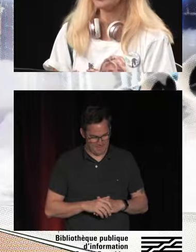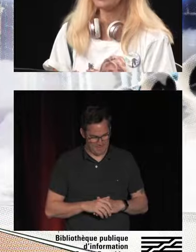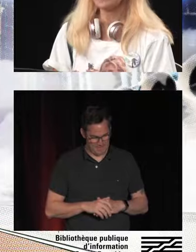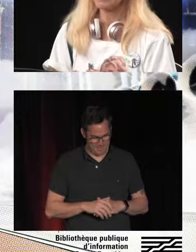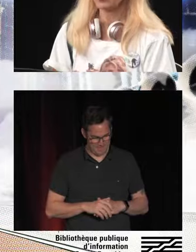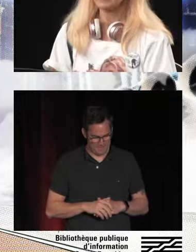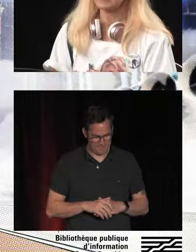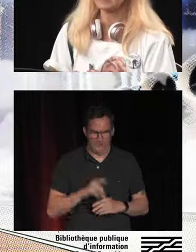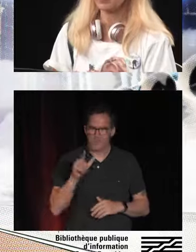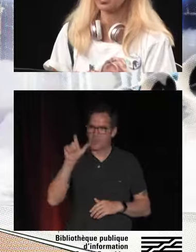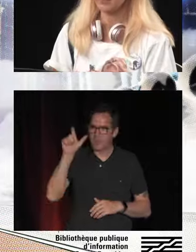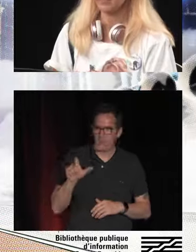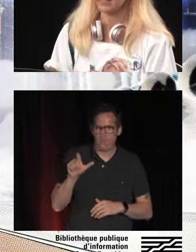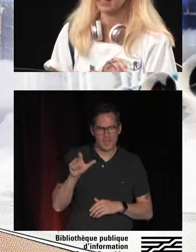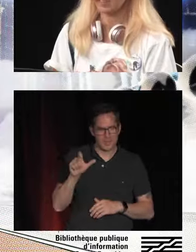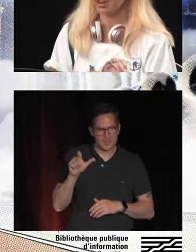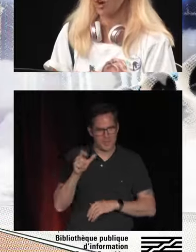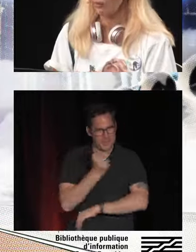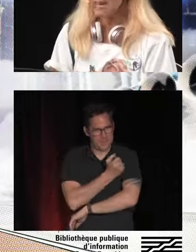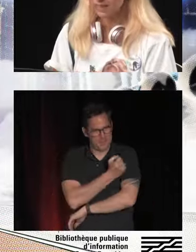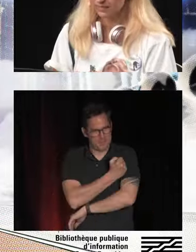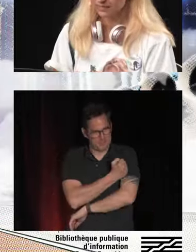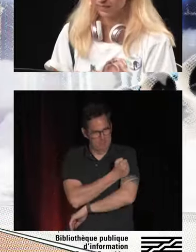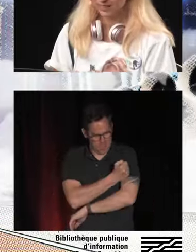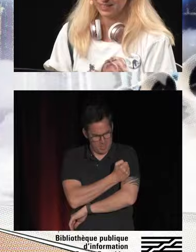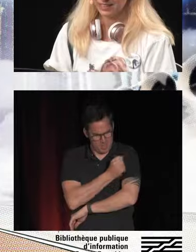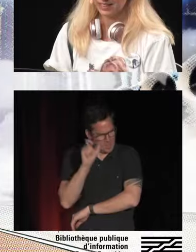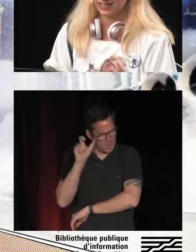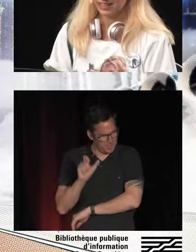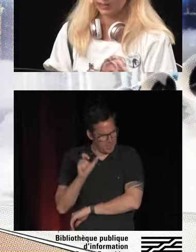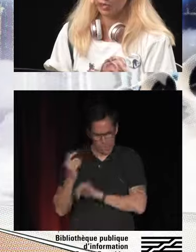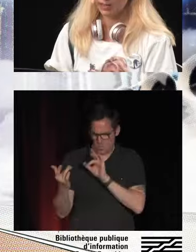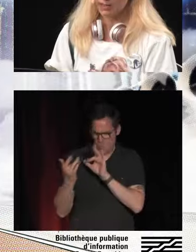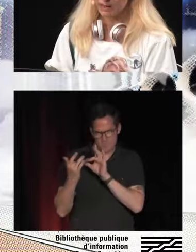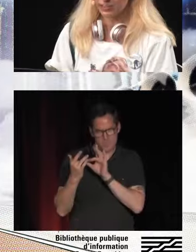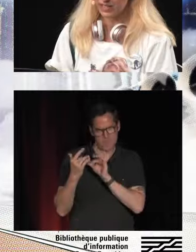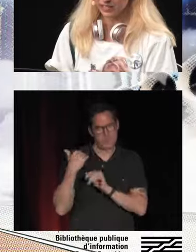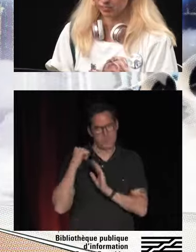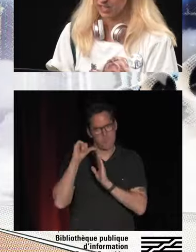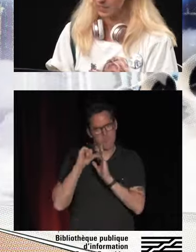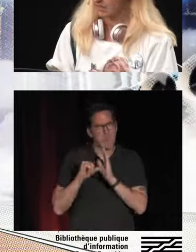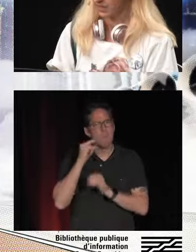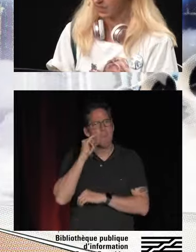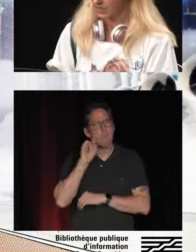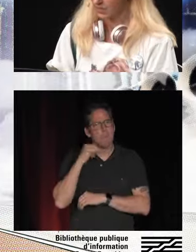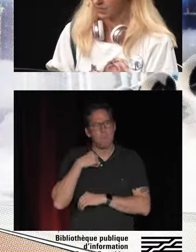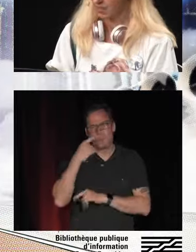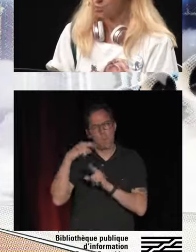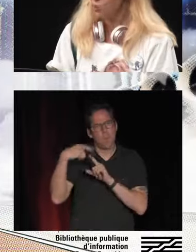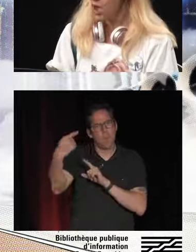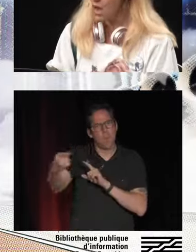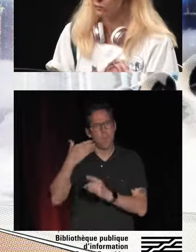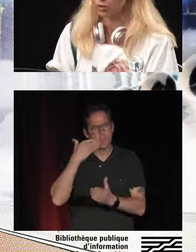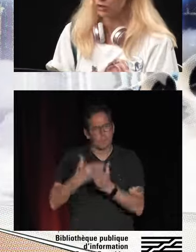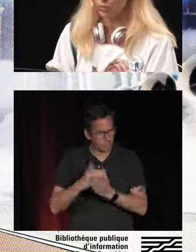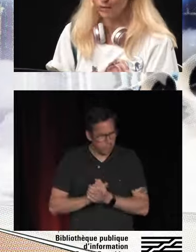Non, mais Michel André m'a contacté, je sais pas, c'était en mai ? Donc je voyais pas mon destin, je voyais pas ce qui allait se passer, tu vois, je